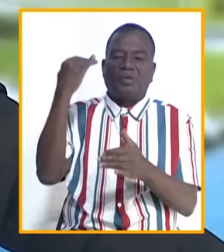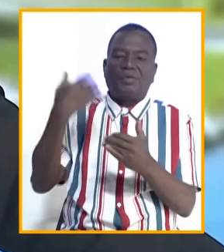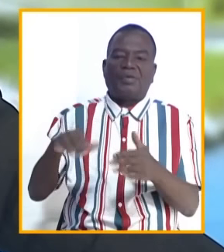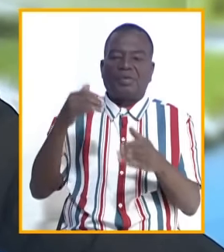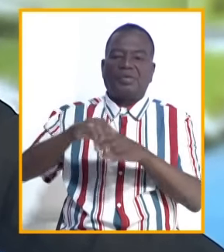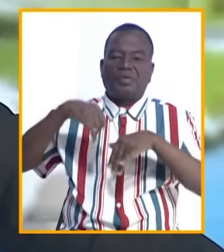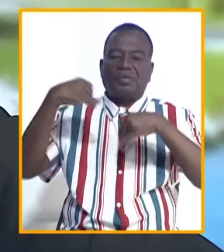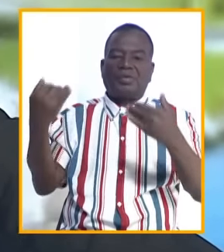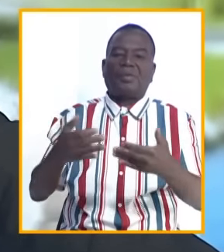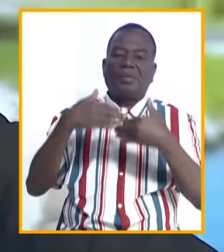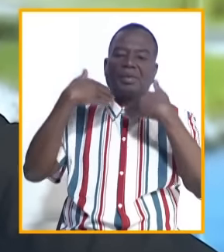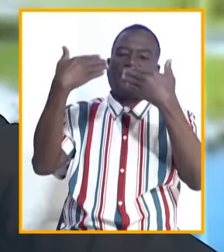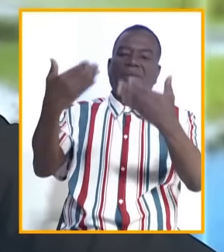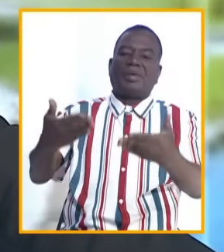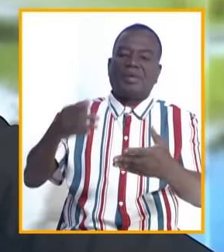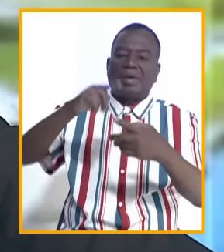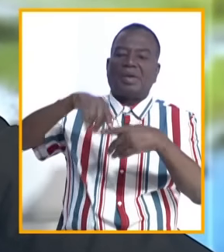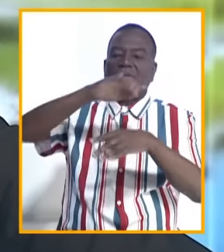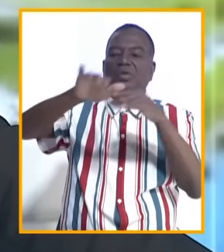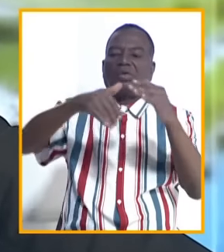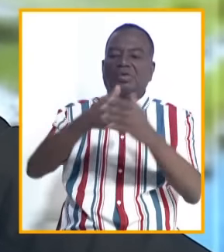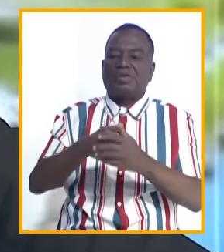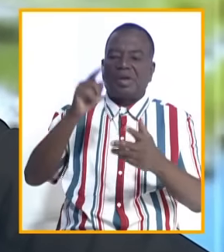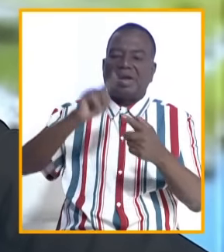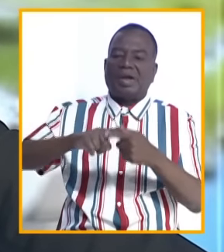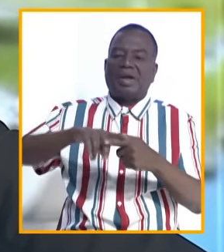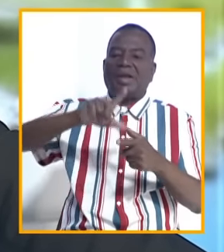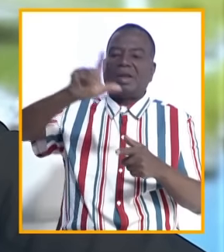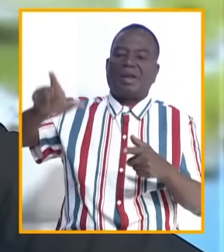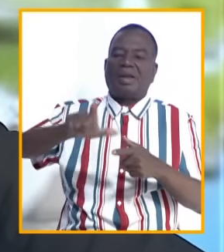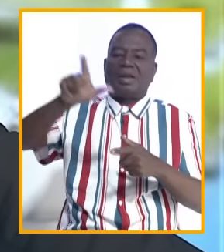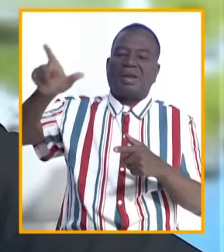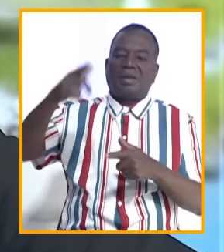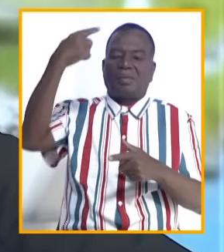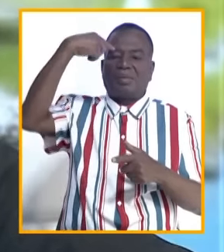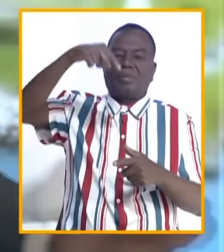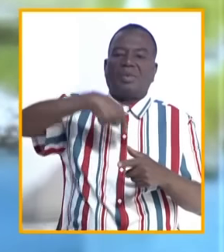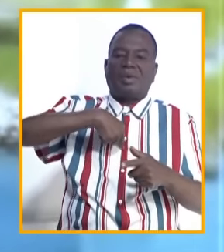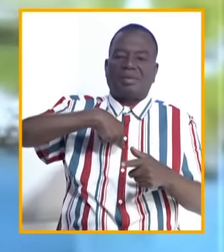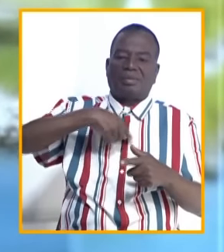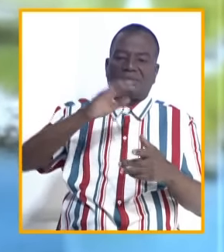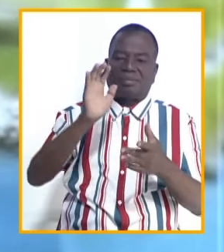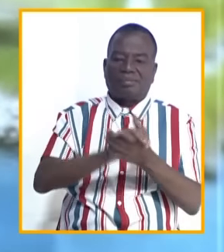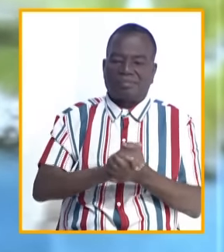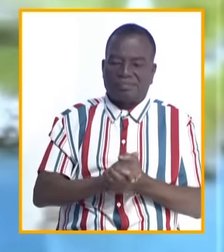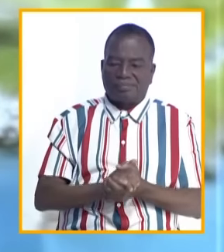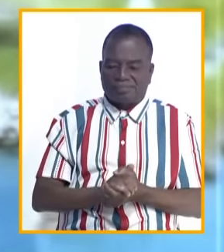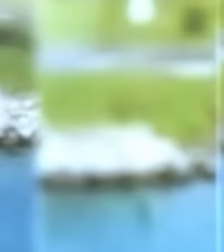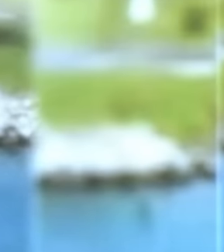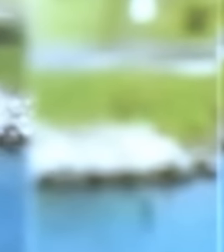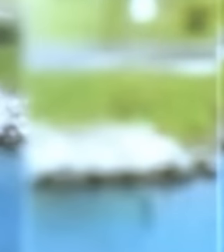planète, ce qui en fait la cinquième langue la plus parlée. C'est donc la fin de cette édition.